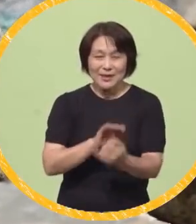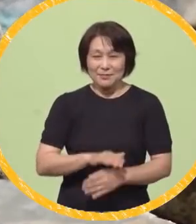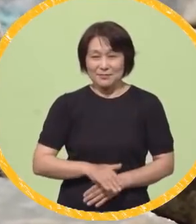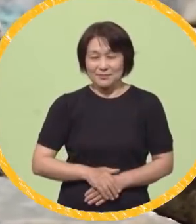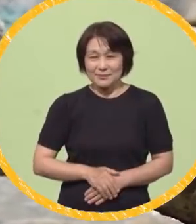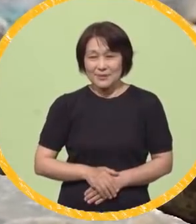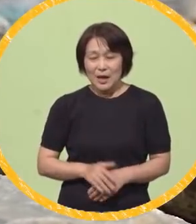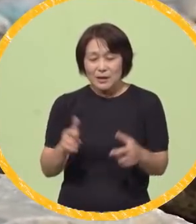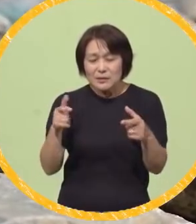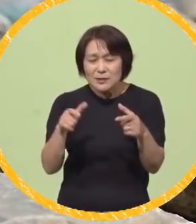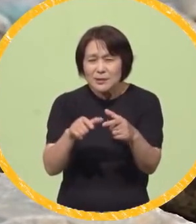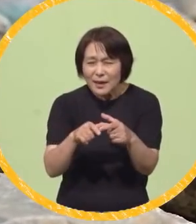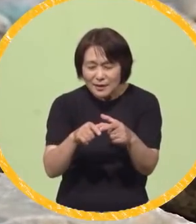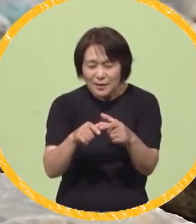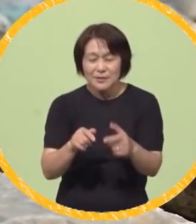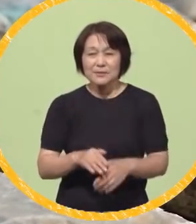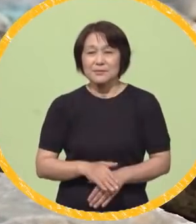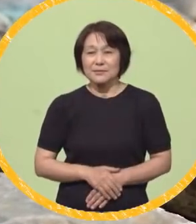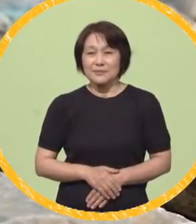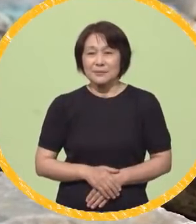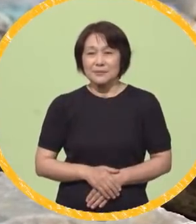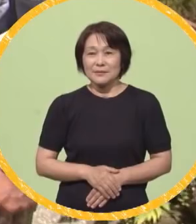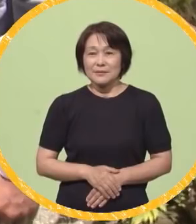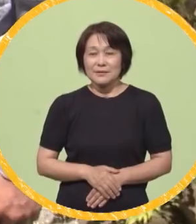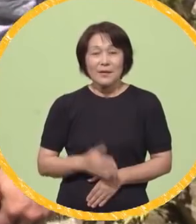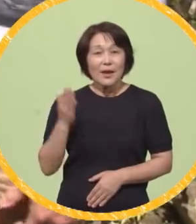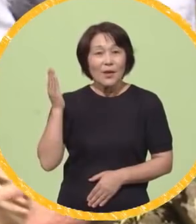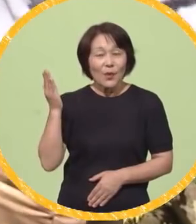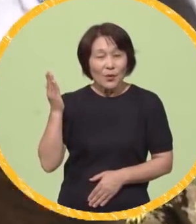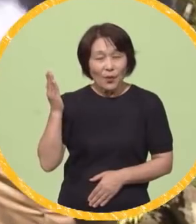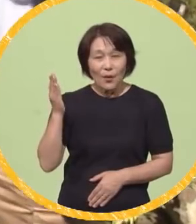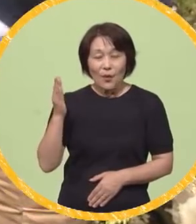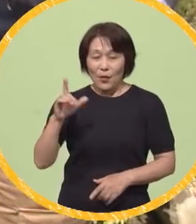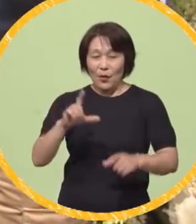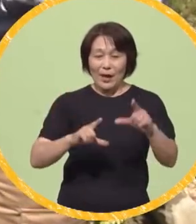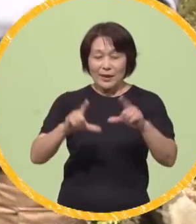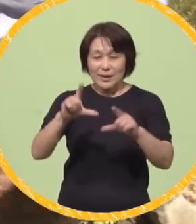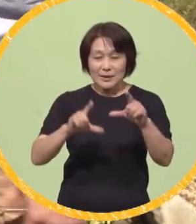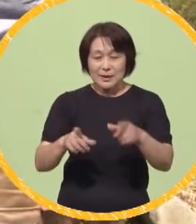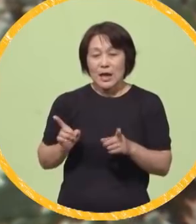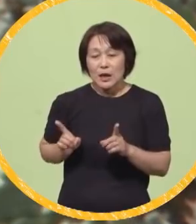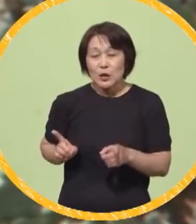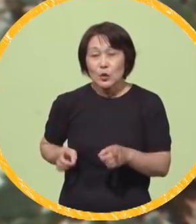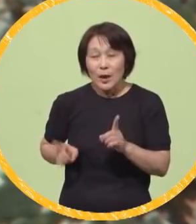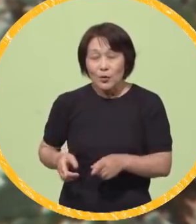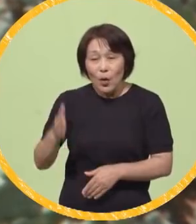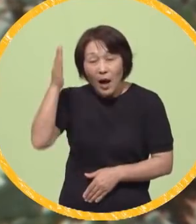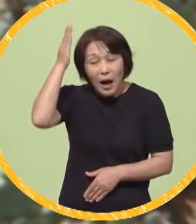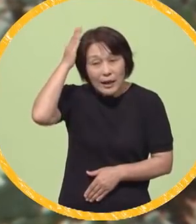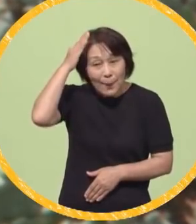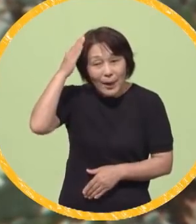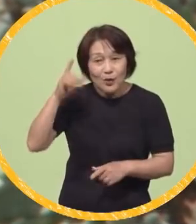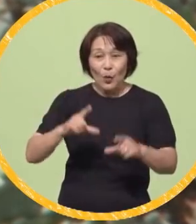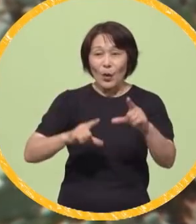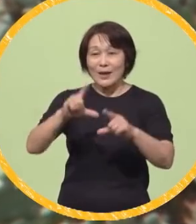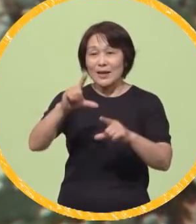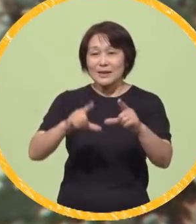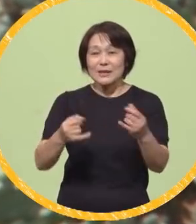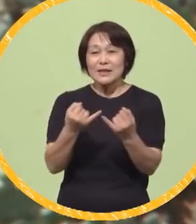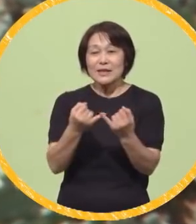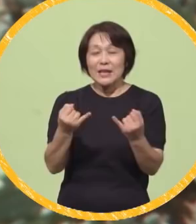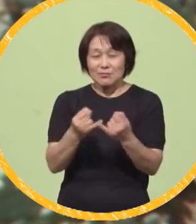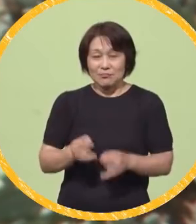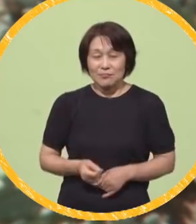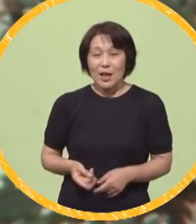すごい小ぶりなんですね。 そうですね、この形がですね、馬の頭に似てるから小松草という名前になります。 あ、そ